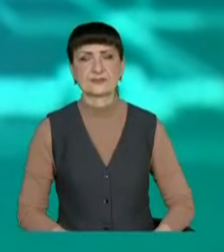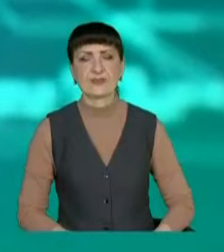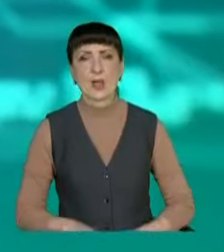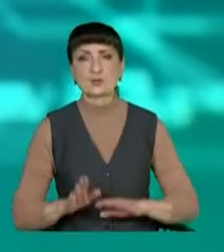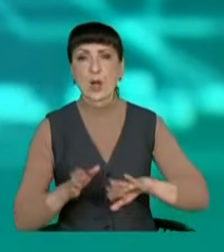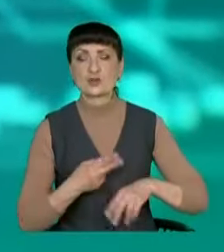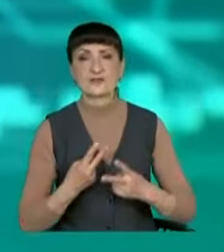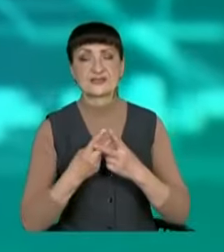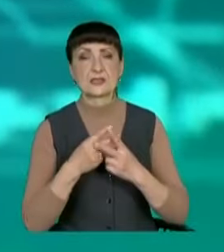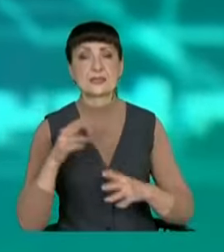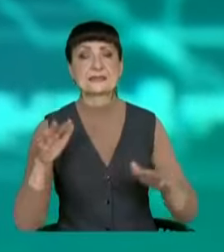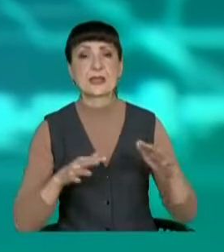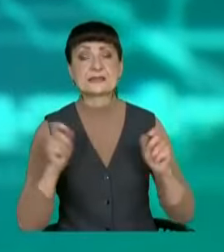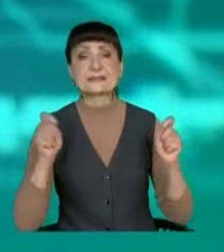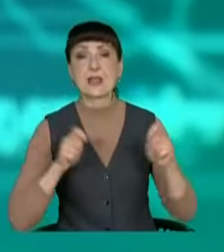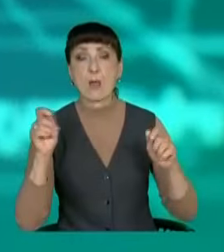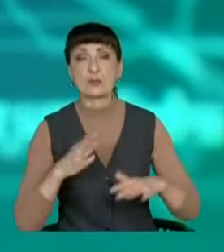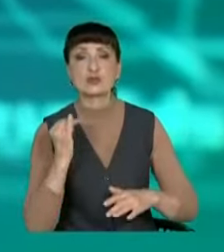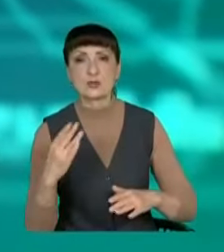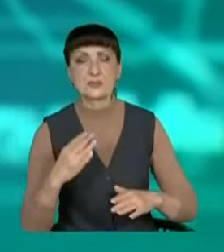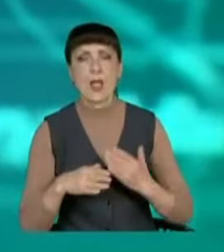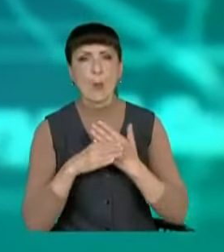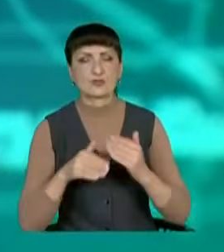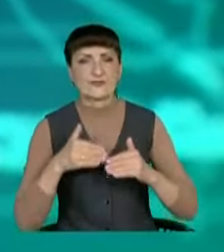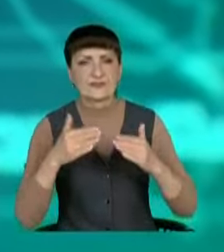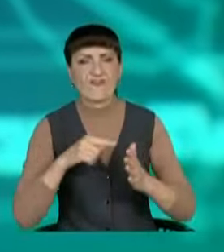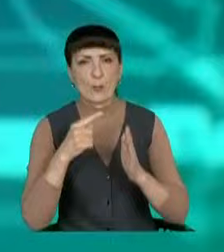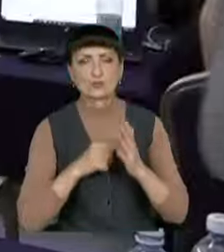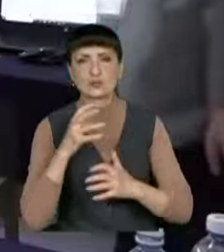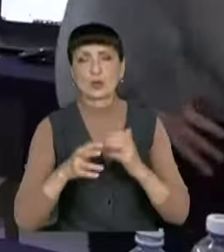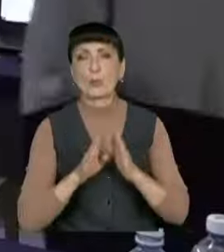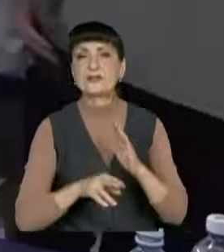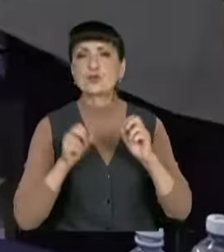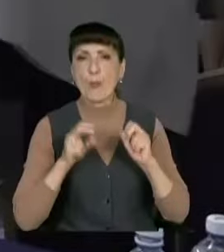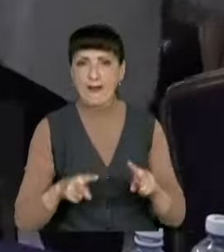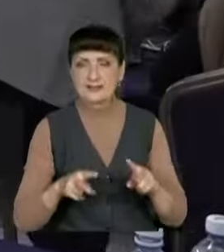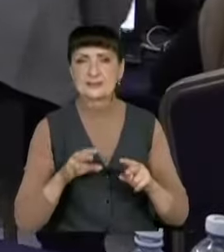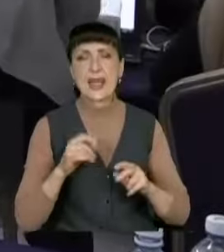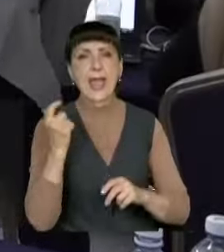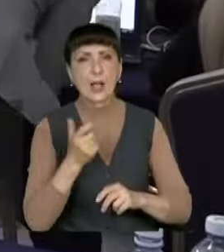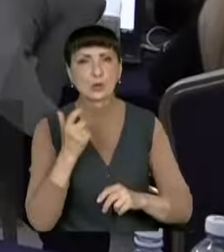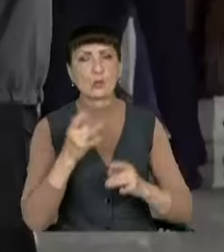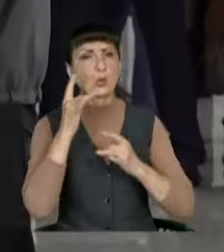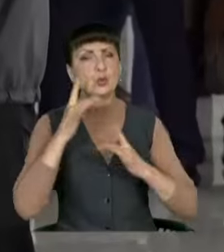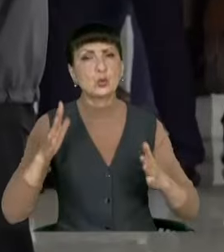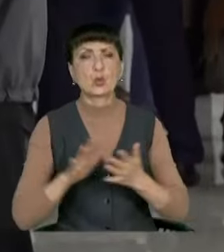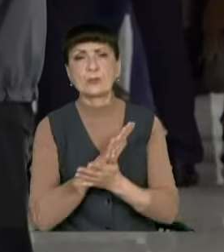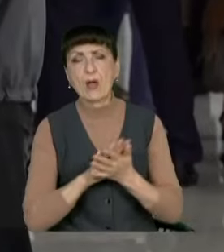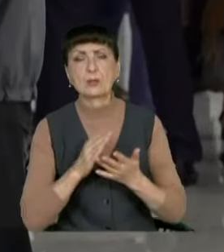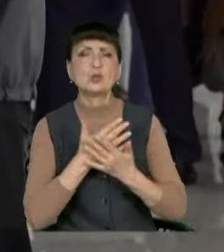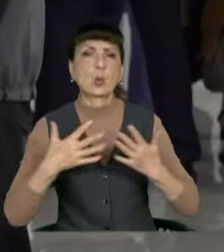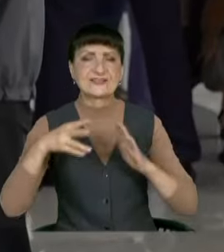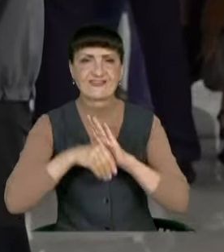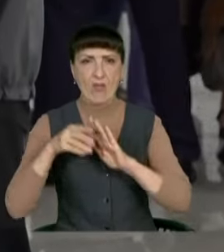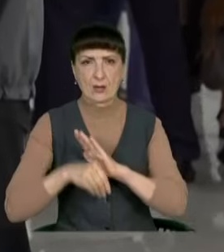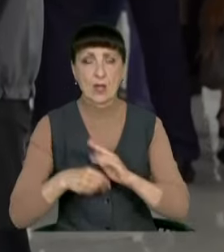Прошедший в Астане саммит ШОС позволит значительно продвинуться в вопросах международной безопасности, экономики, культурной, гуманитарной и других